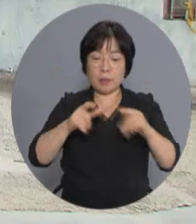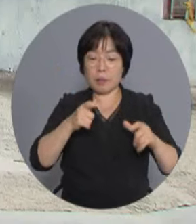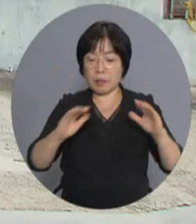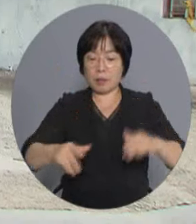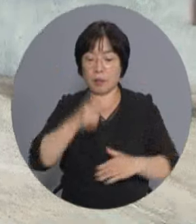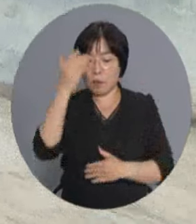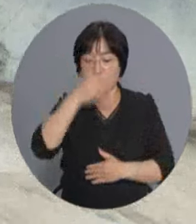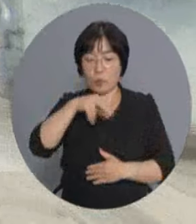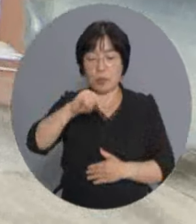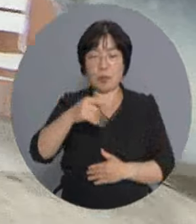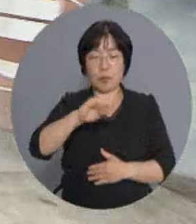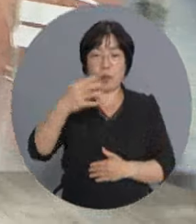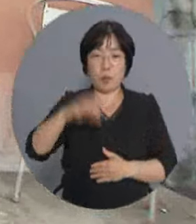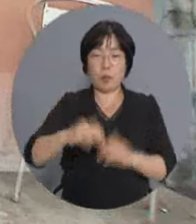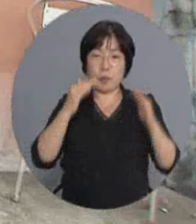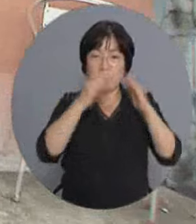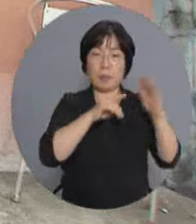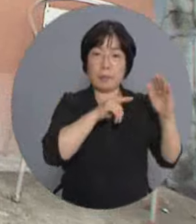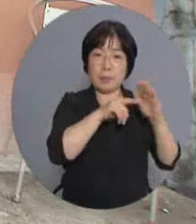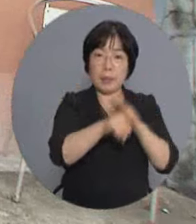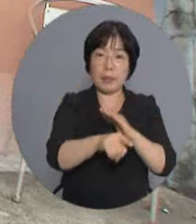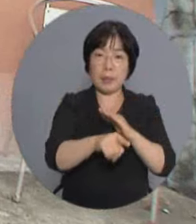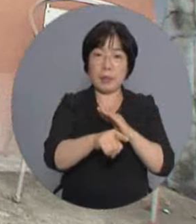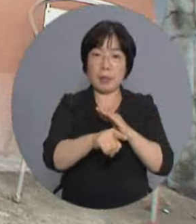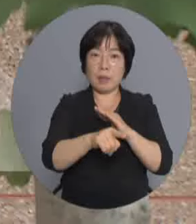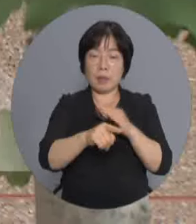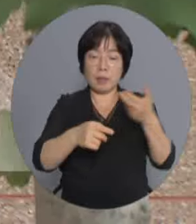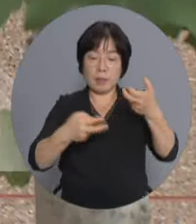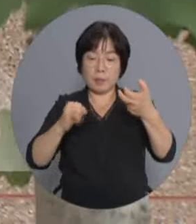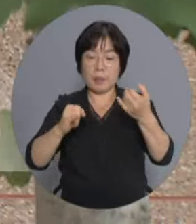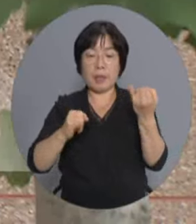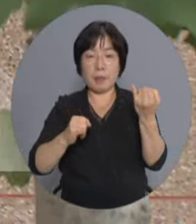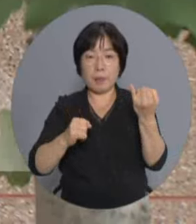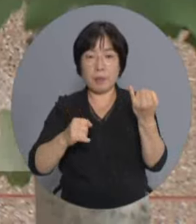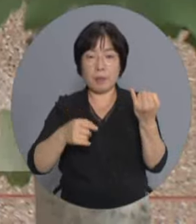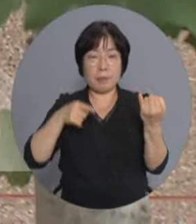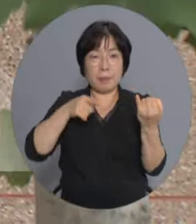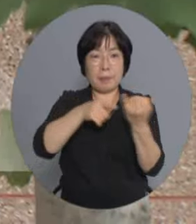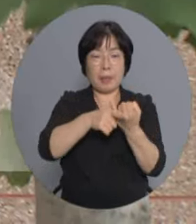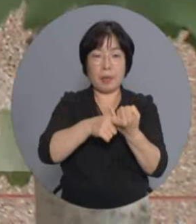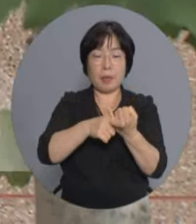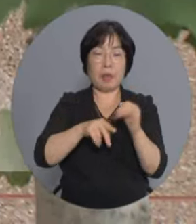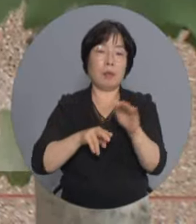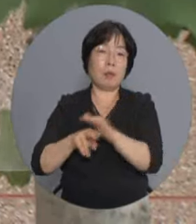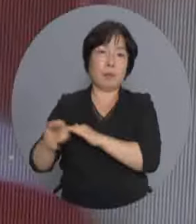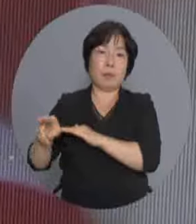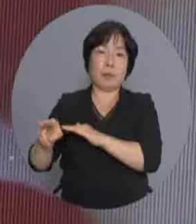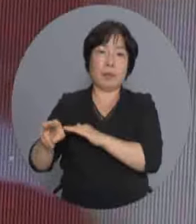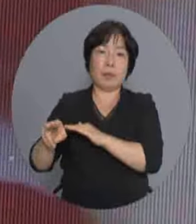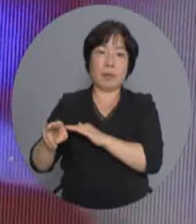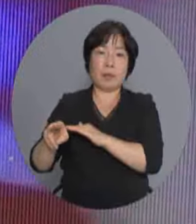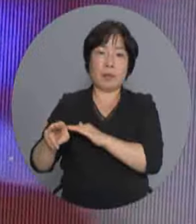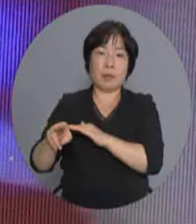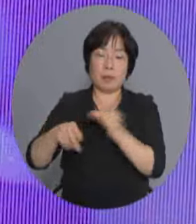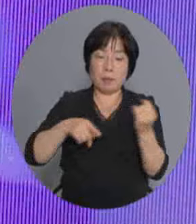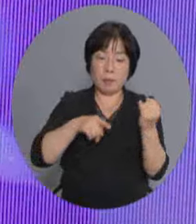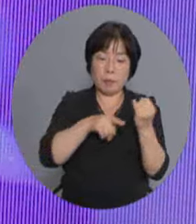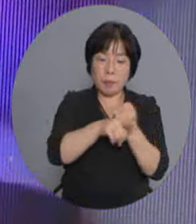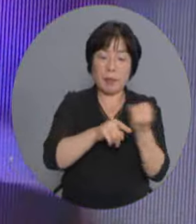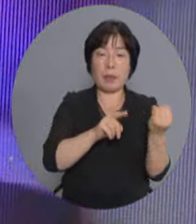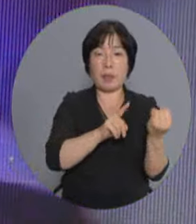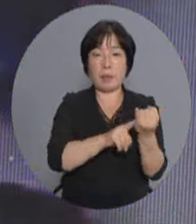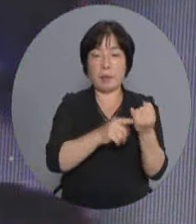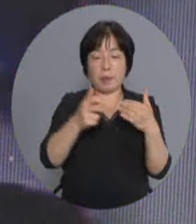여수시 신월동의 한 단독주택에 침입해 70대 김모 씨를 흉기로 찌르고 달아났습니다. 흉기에 찔린